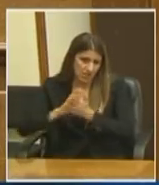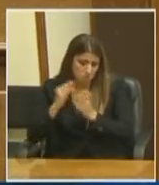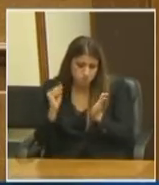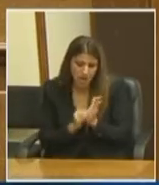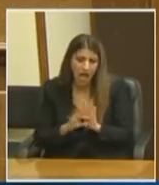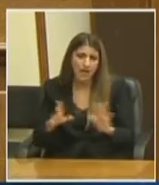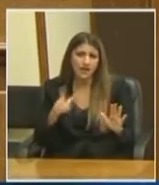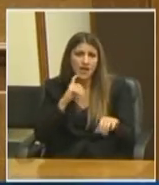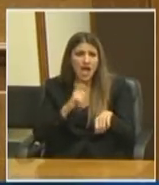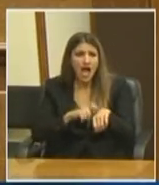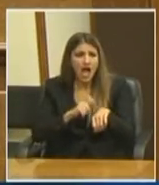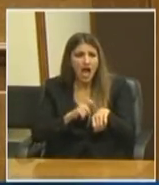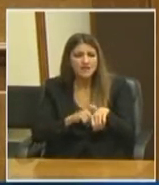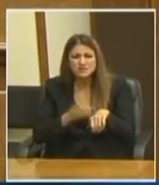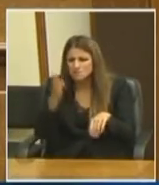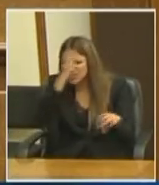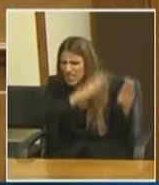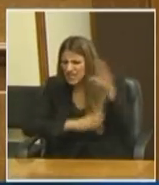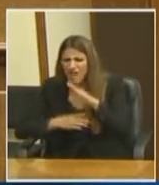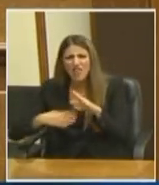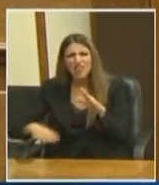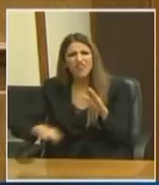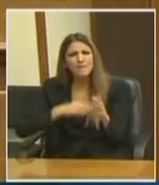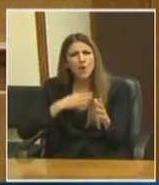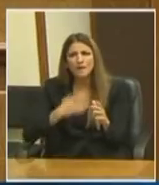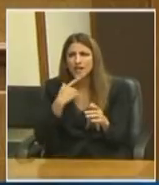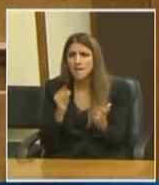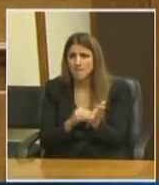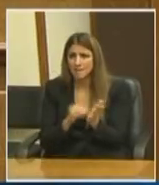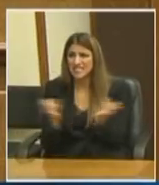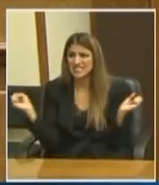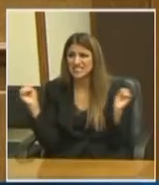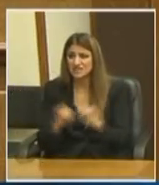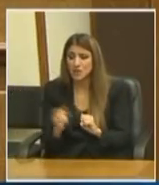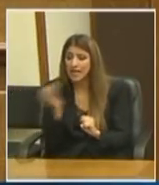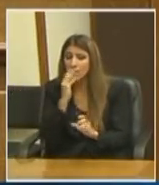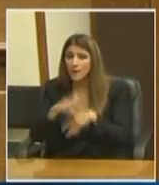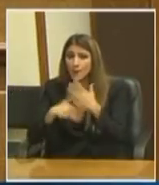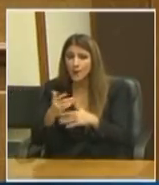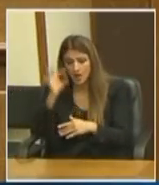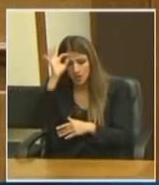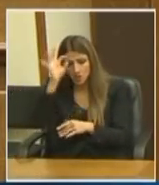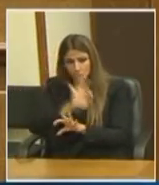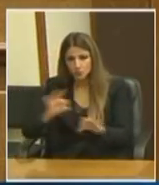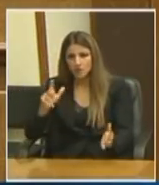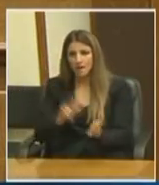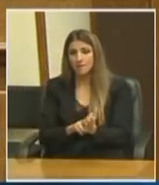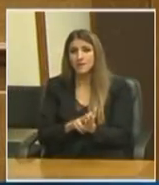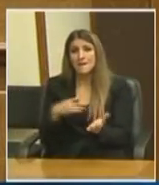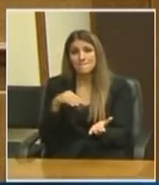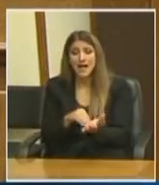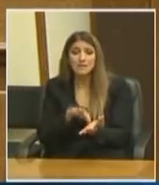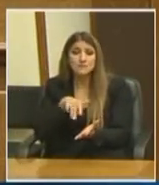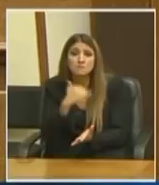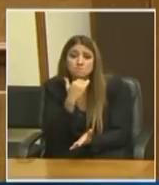μυστική διπλωματία, με το να κλείσουν άρον-άρον τη συμφωνία, δημιουργώντας τελεσμένα. Και μετά να καλέσουμε τον